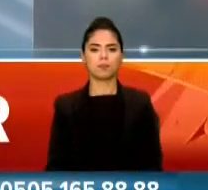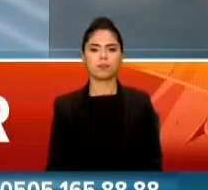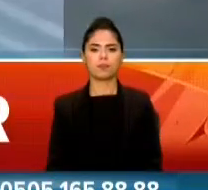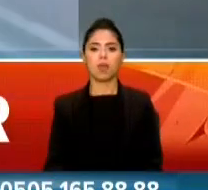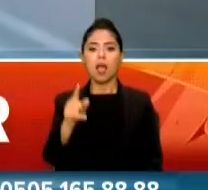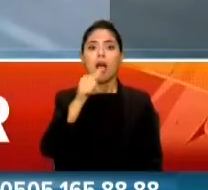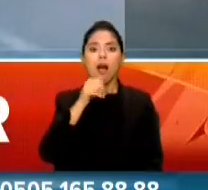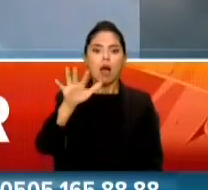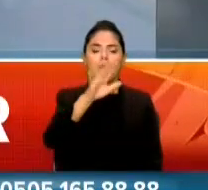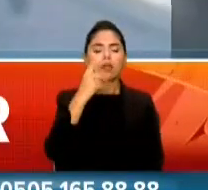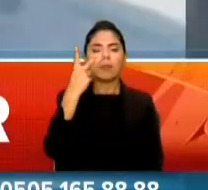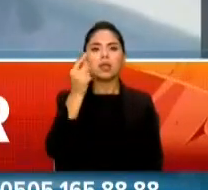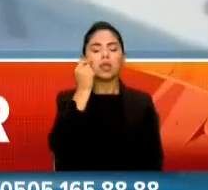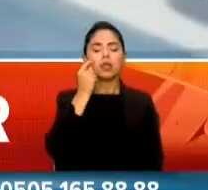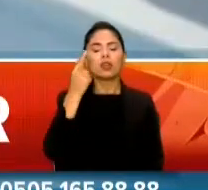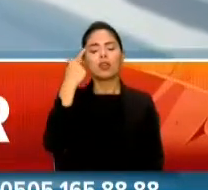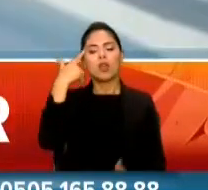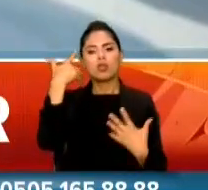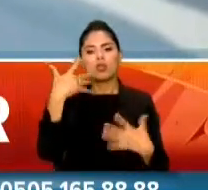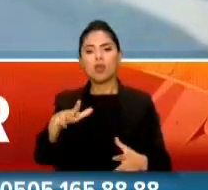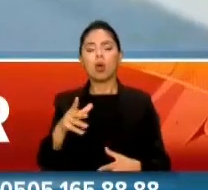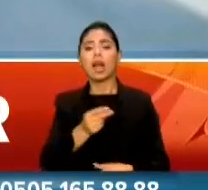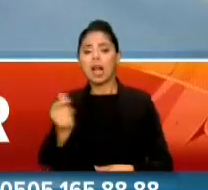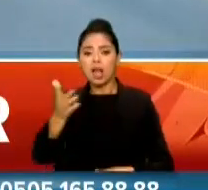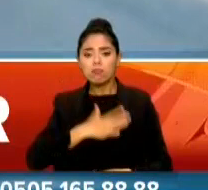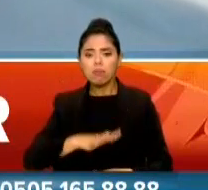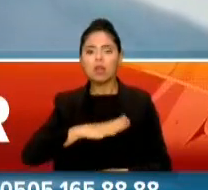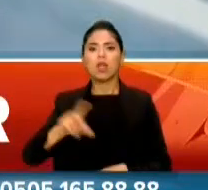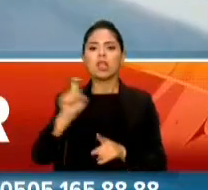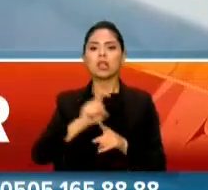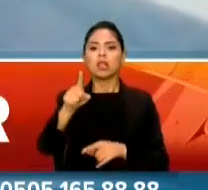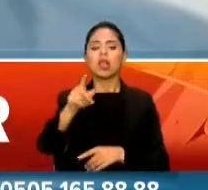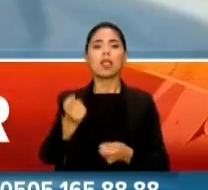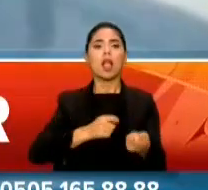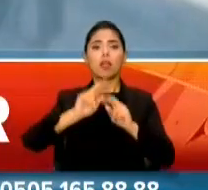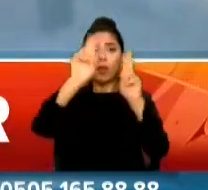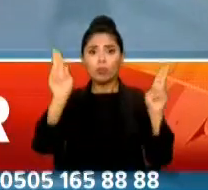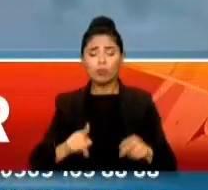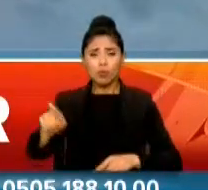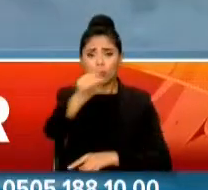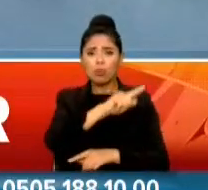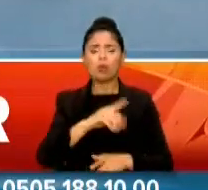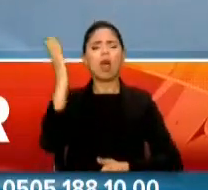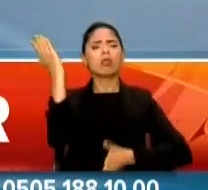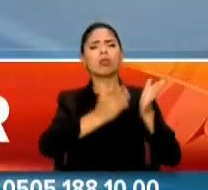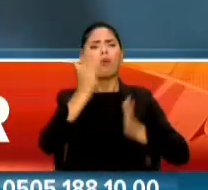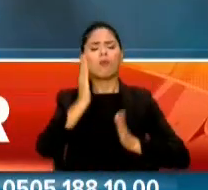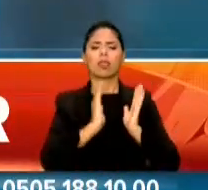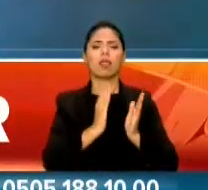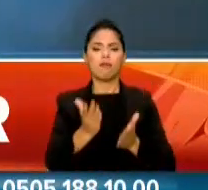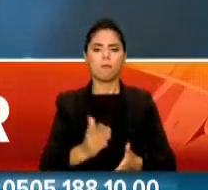Neye uğradıklarını şaşıran iki kişi can havliyle kaçmaya kalktı. Ama öfkeli esnaf halı yıkamacıları yakalayıp dövmeye devam